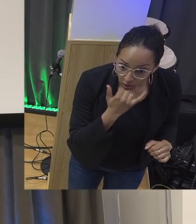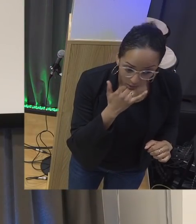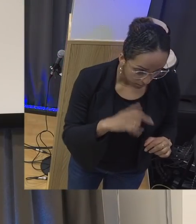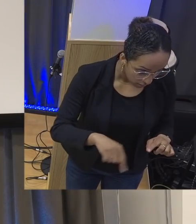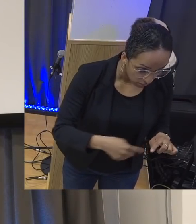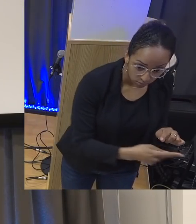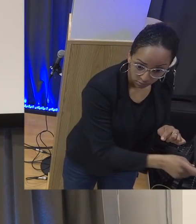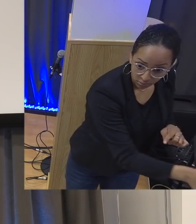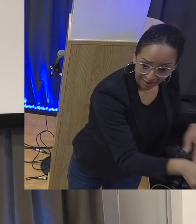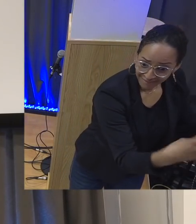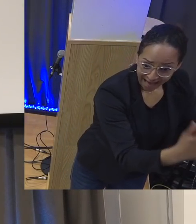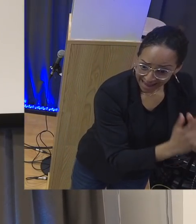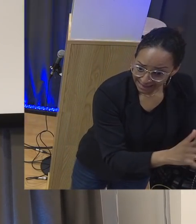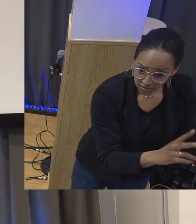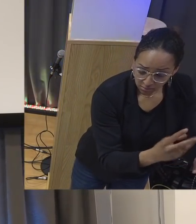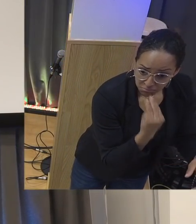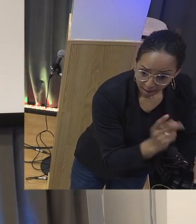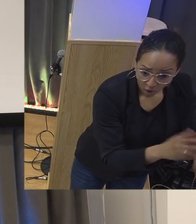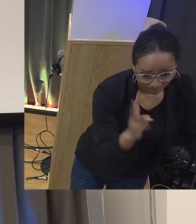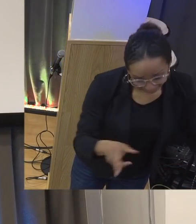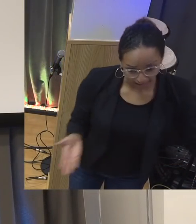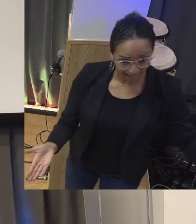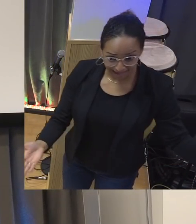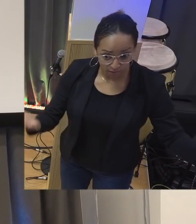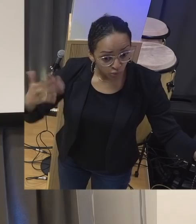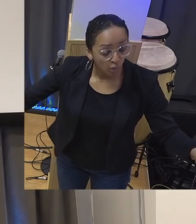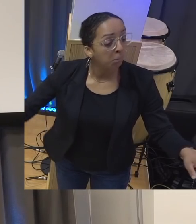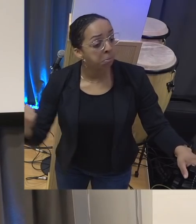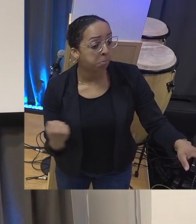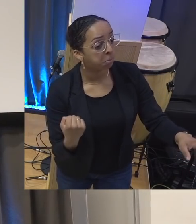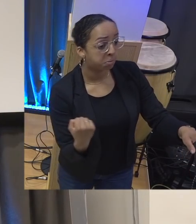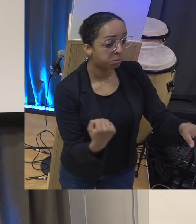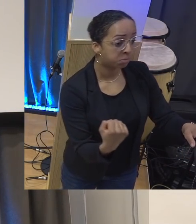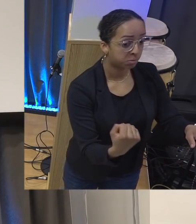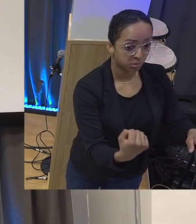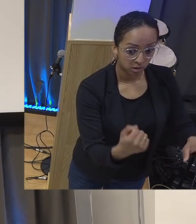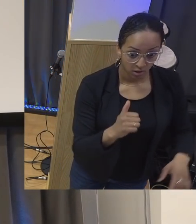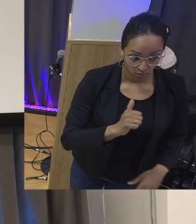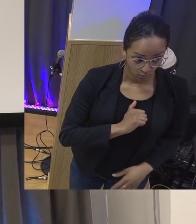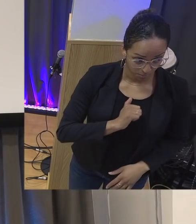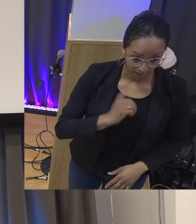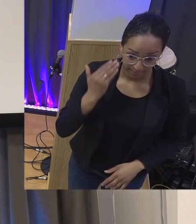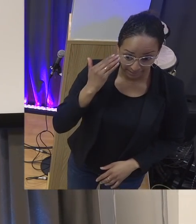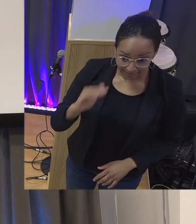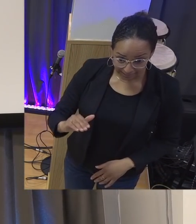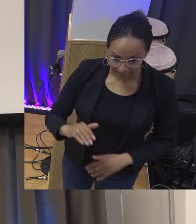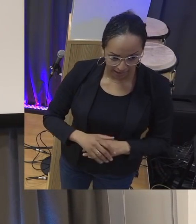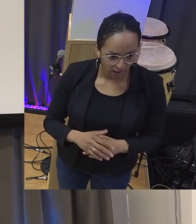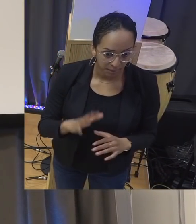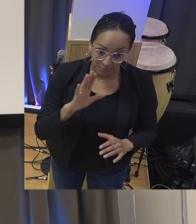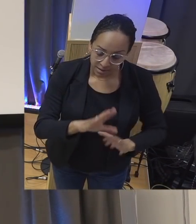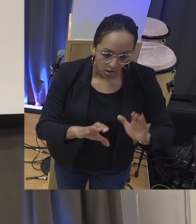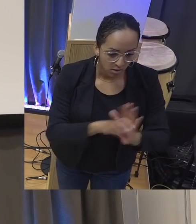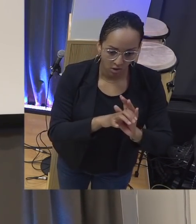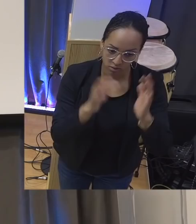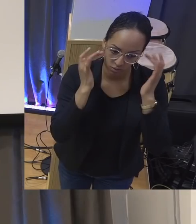d'Herbel. Et il arrive au feu. Et nous, on sait très bien, on a des clés de lecture, on a des codes culturels.